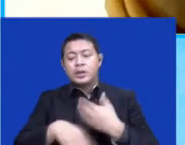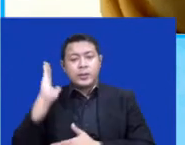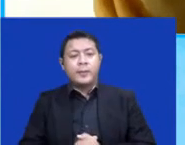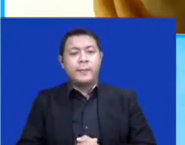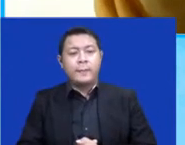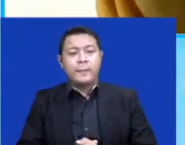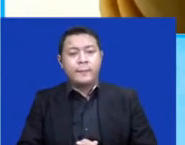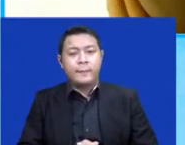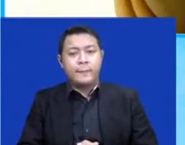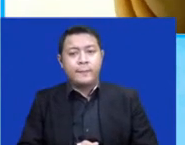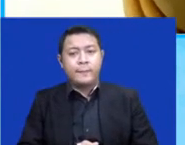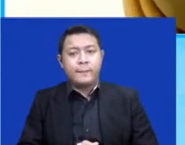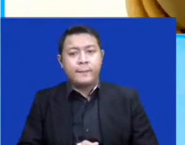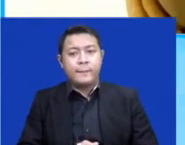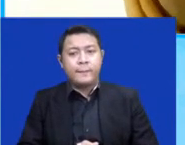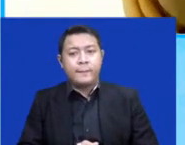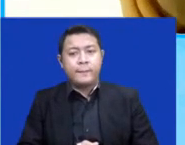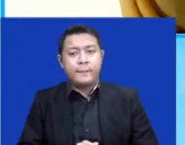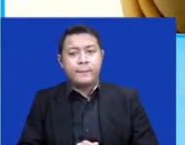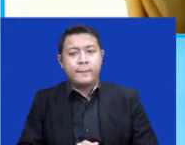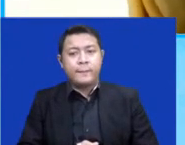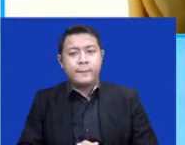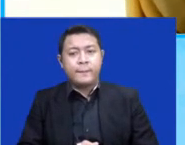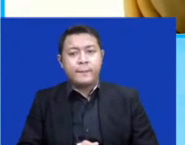Satu kalimat aja tapi ya, Bu. Jadi,